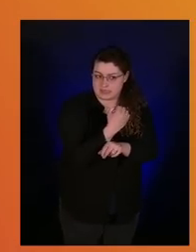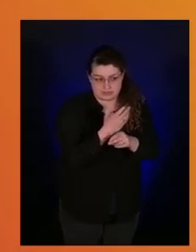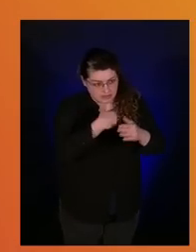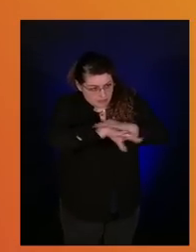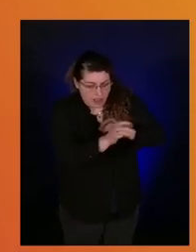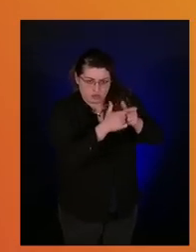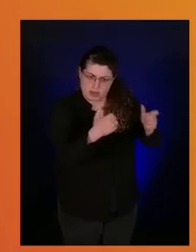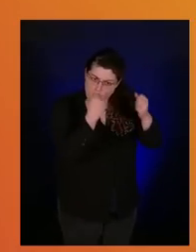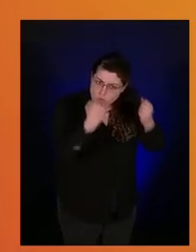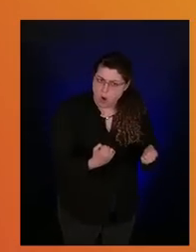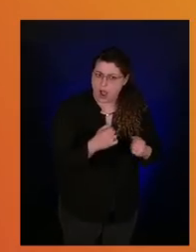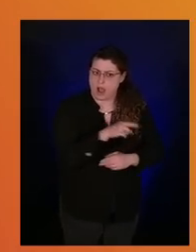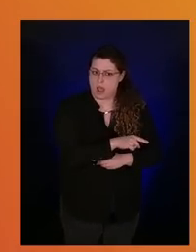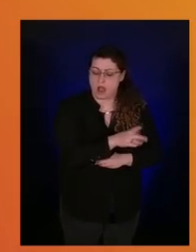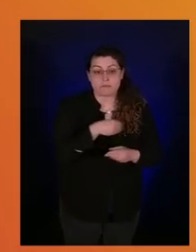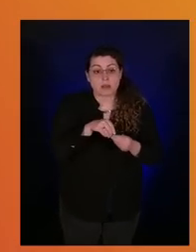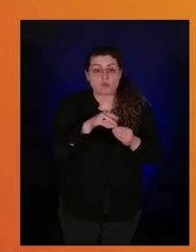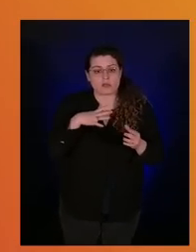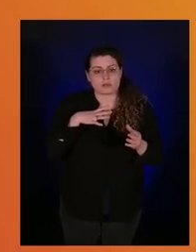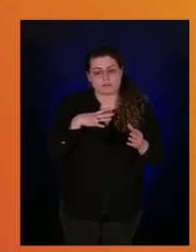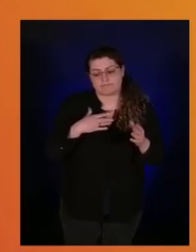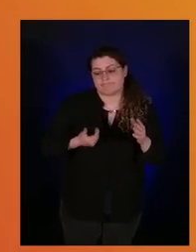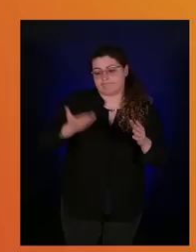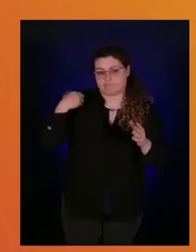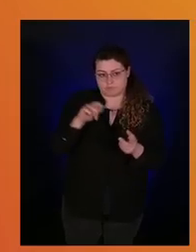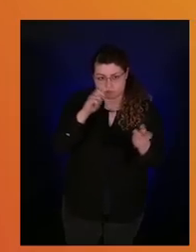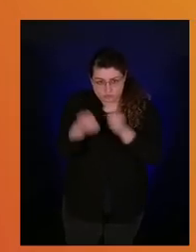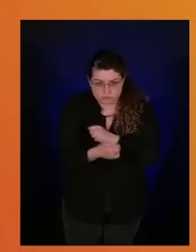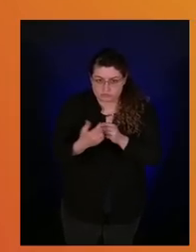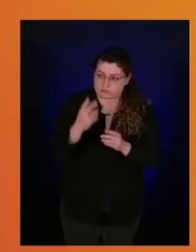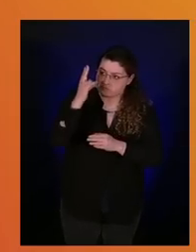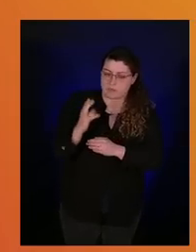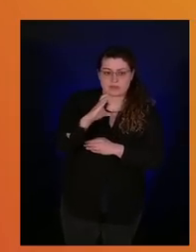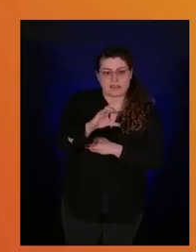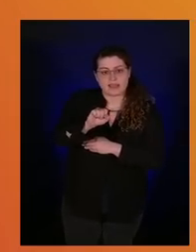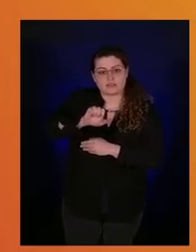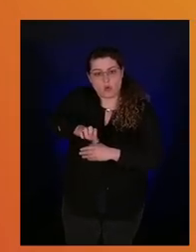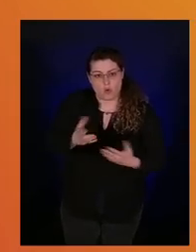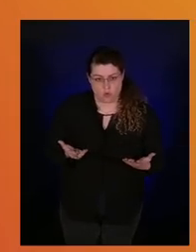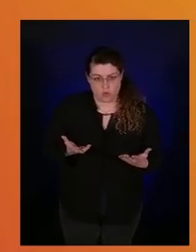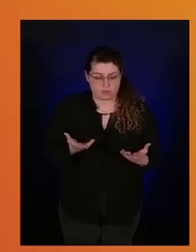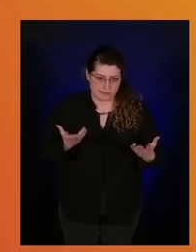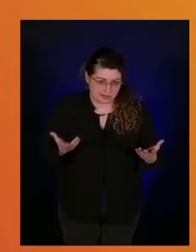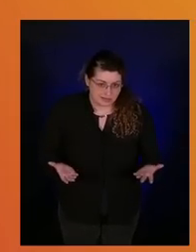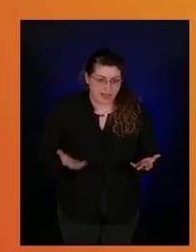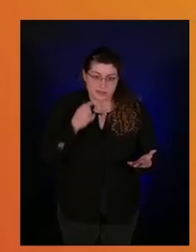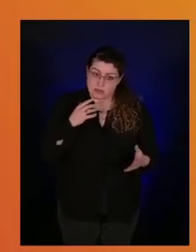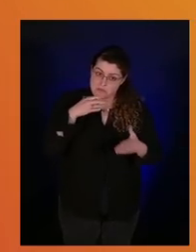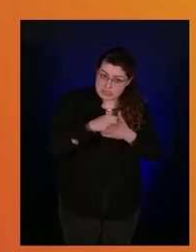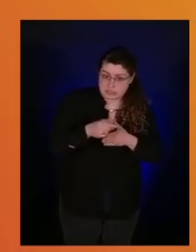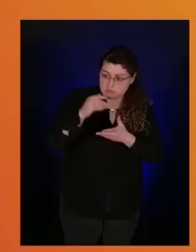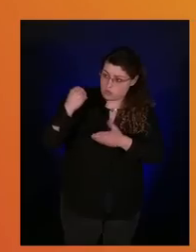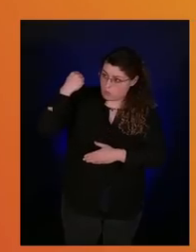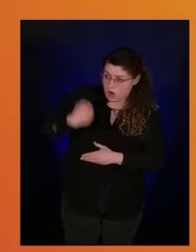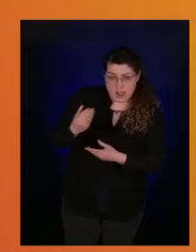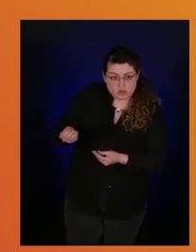entreprises, et surtout depuis les changements et depuis l'arrivée des CSE. Donc ça fait partie aussi de ce qui nous est donné comme moyen, parce